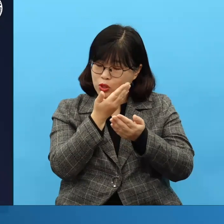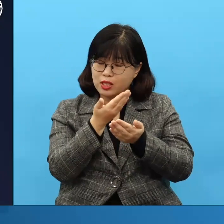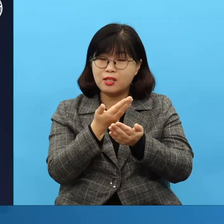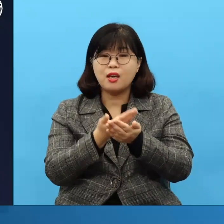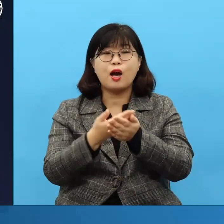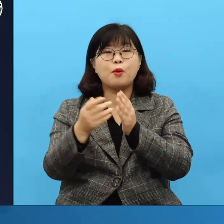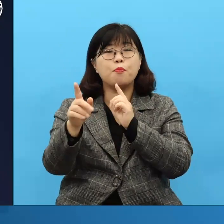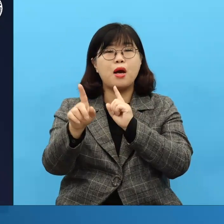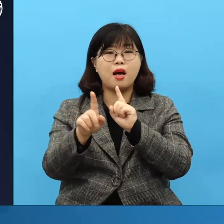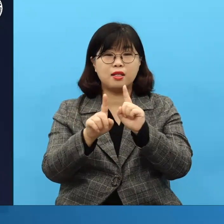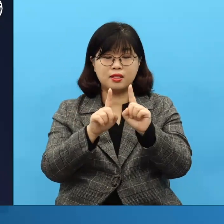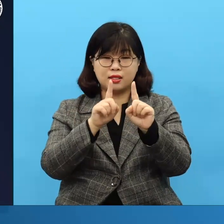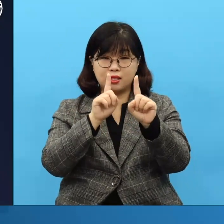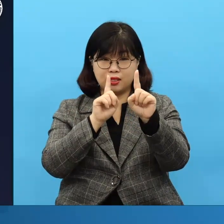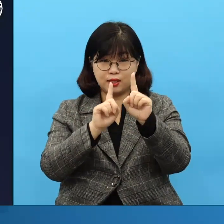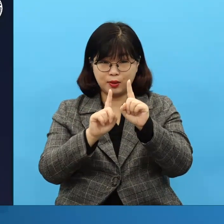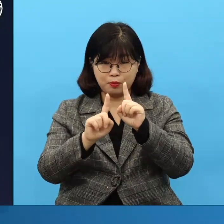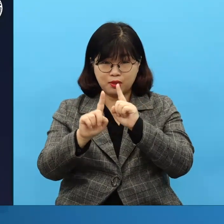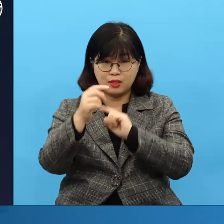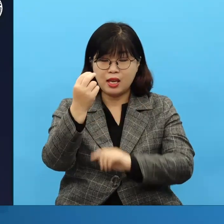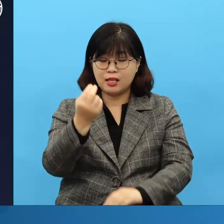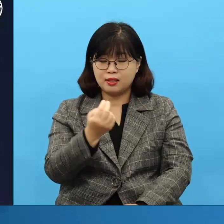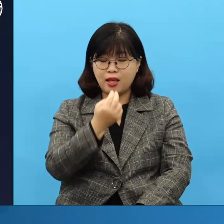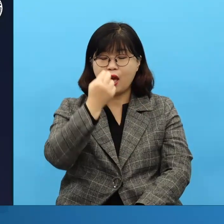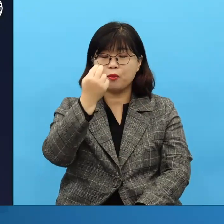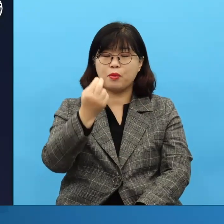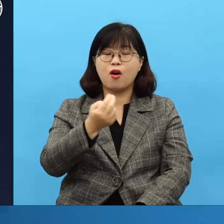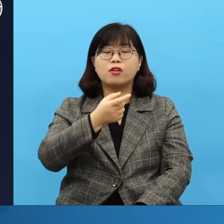아름답고 귀한 말씀